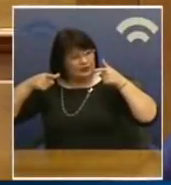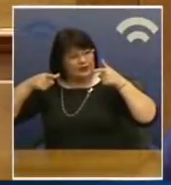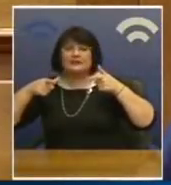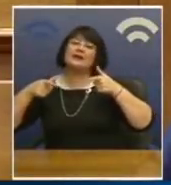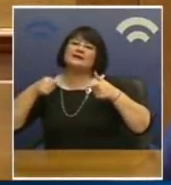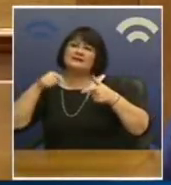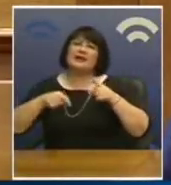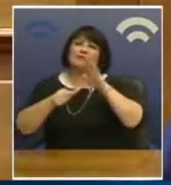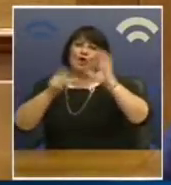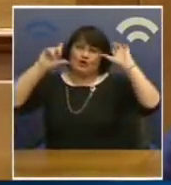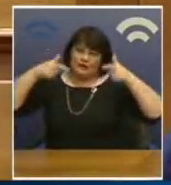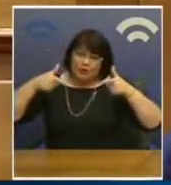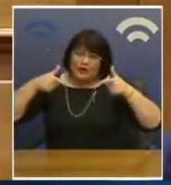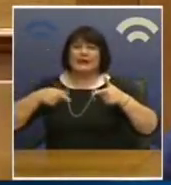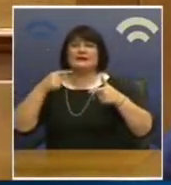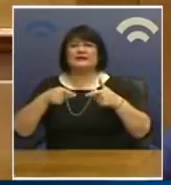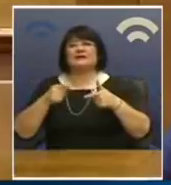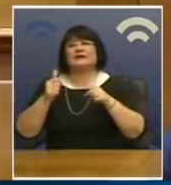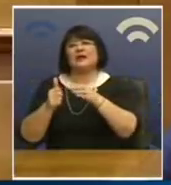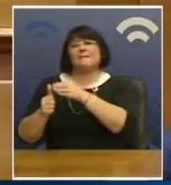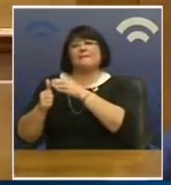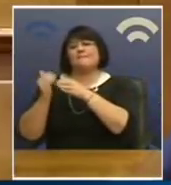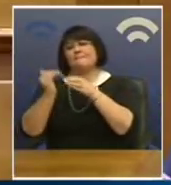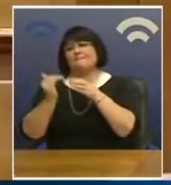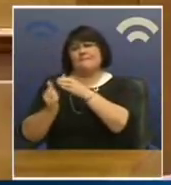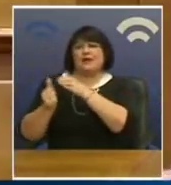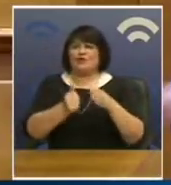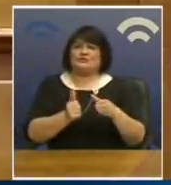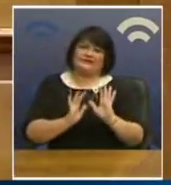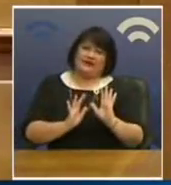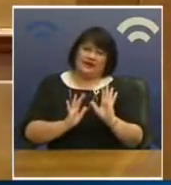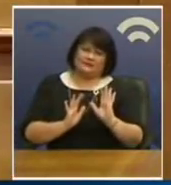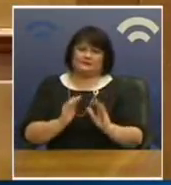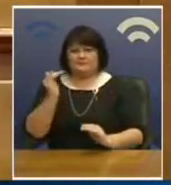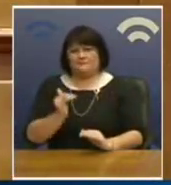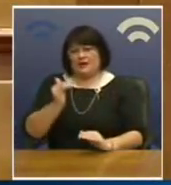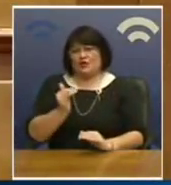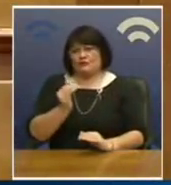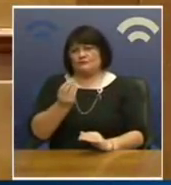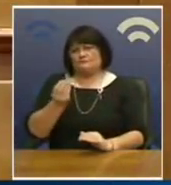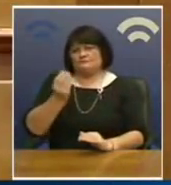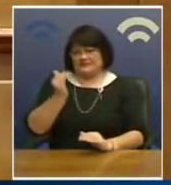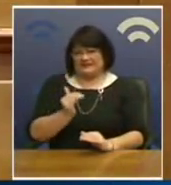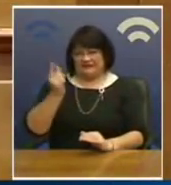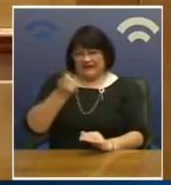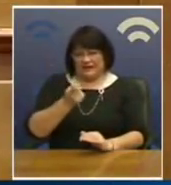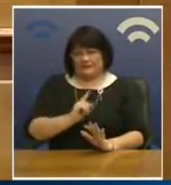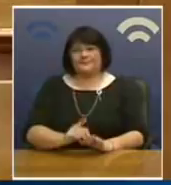της πλειοψηφίας ή ακόμα και της μειοψηφίας που τον εξέλεξε. Θα πω μόνον το